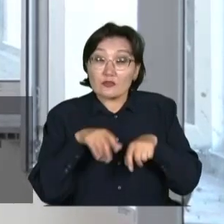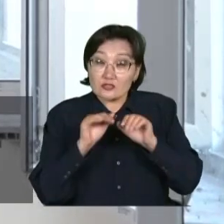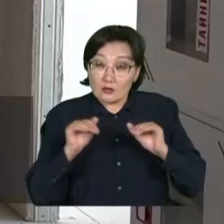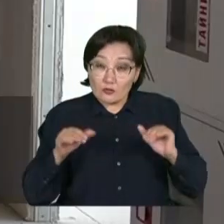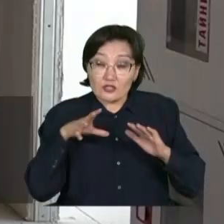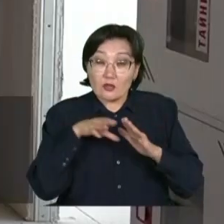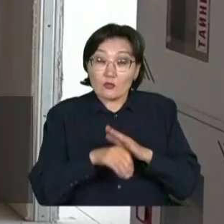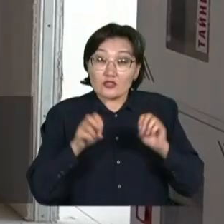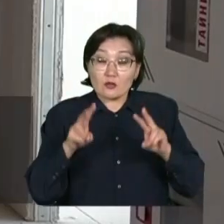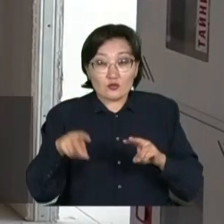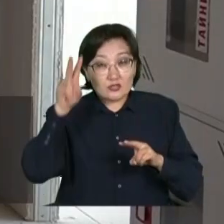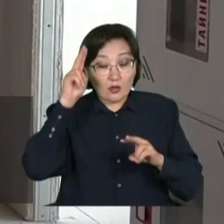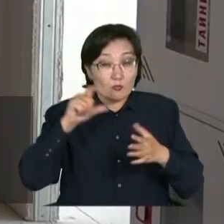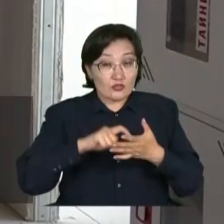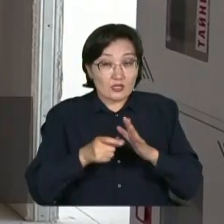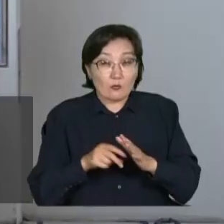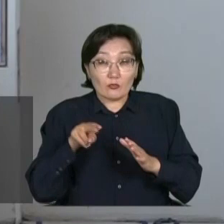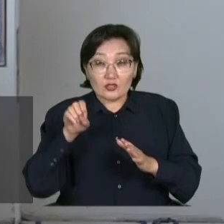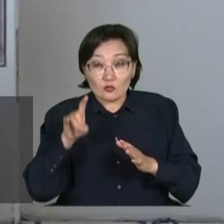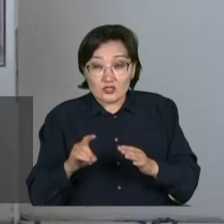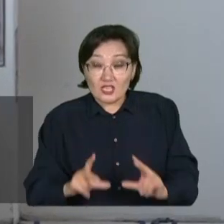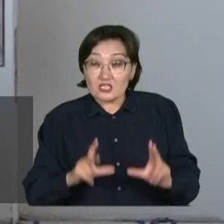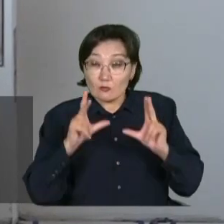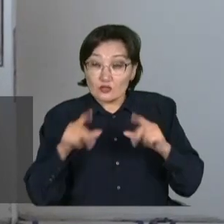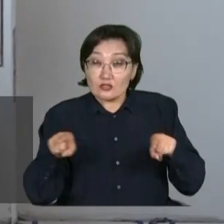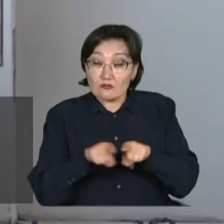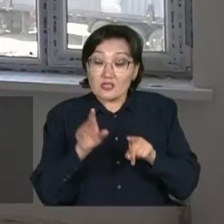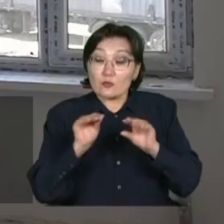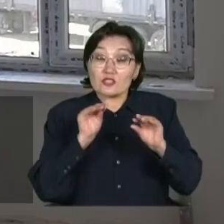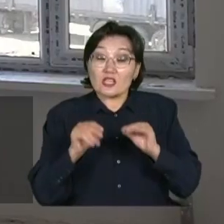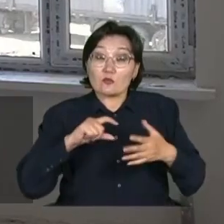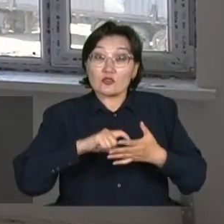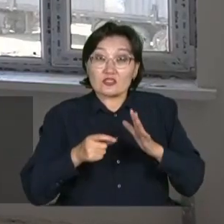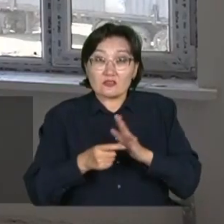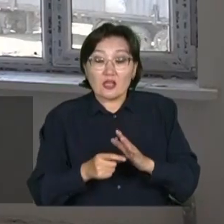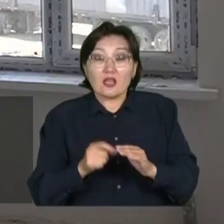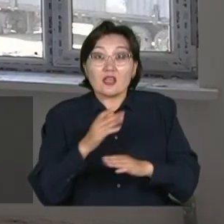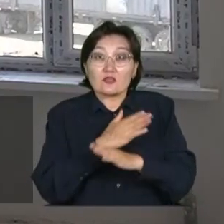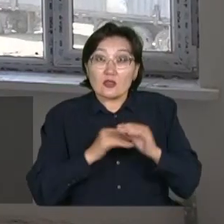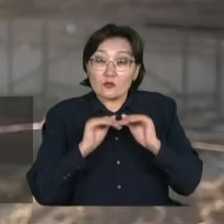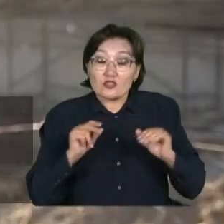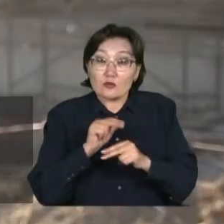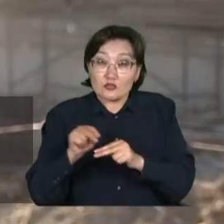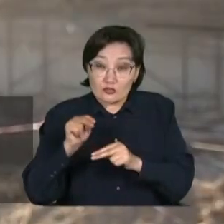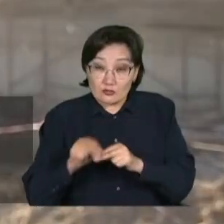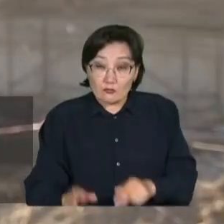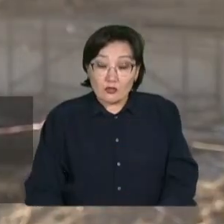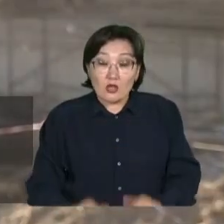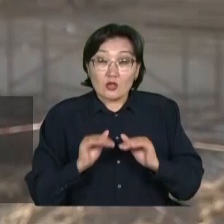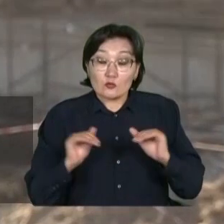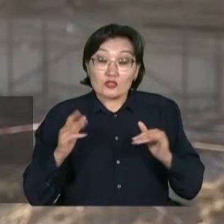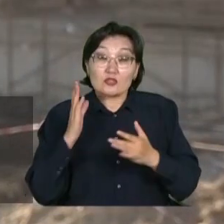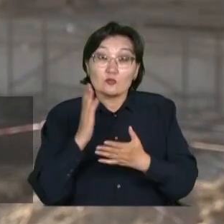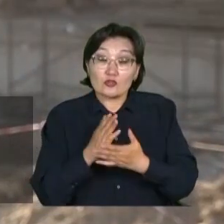включая специальные туалетные комнаты, пандусы и лифты. А также будут оборудованы кабинеты инклюзивного образования. У учеников будут